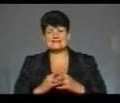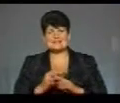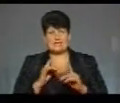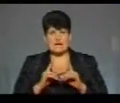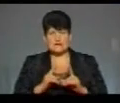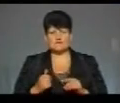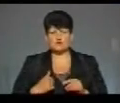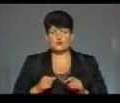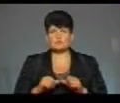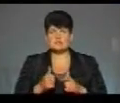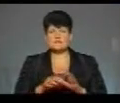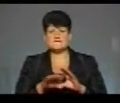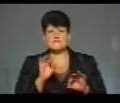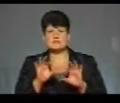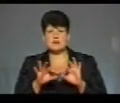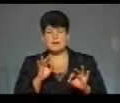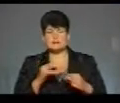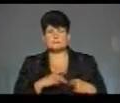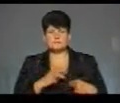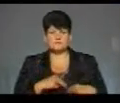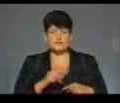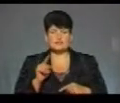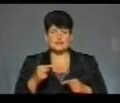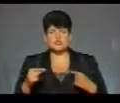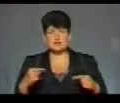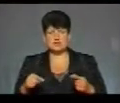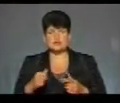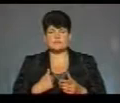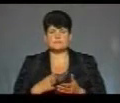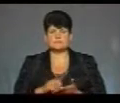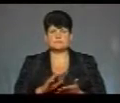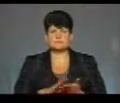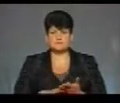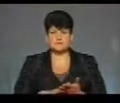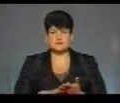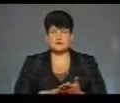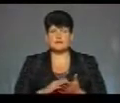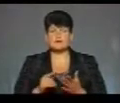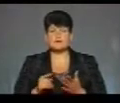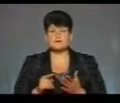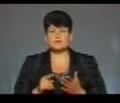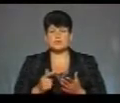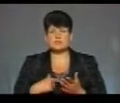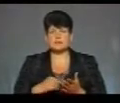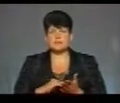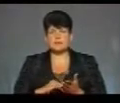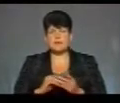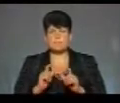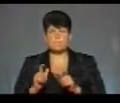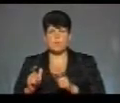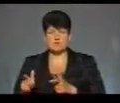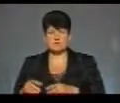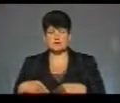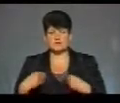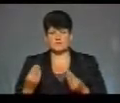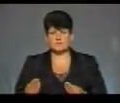Військові комісаріати відбирали фахівців по тих чи інших військово-облікових спеціальностях, в картотеках в себе виписували повістки, і ці повістки